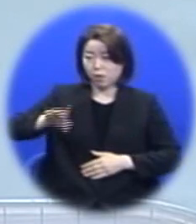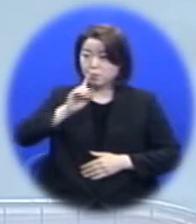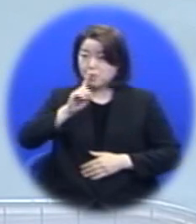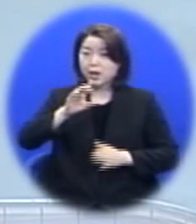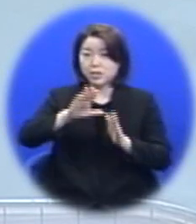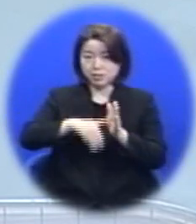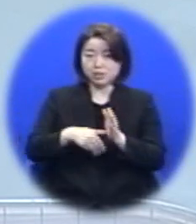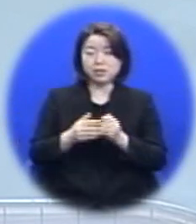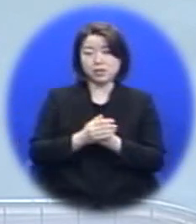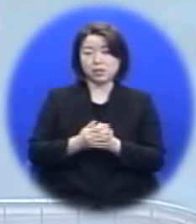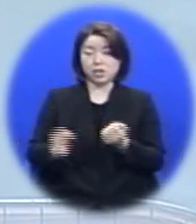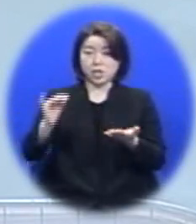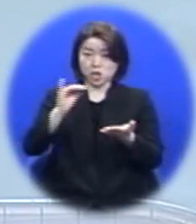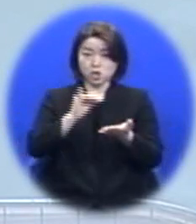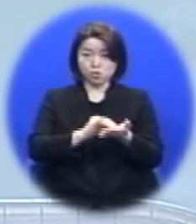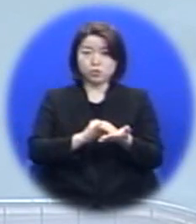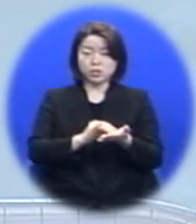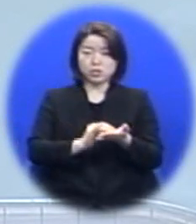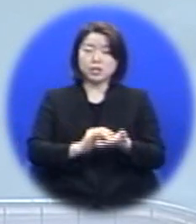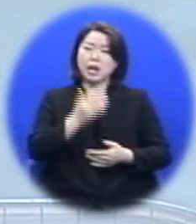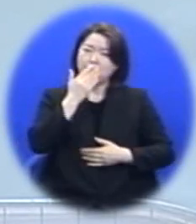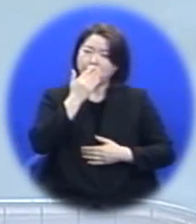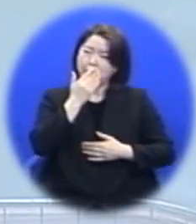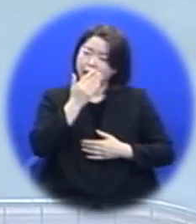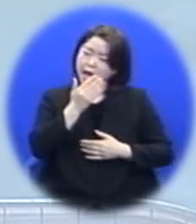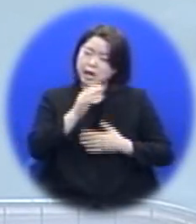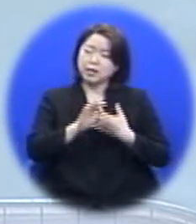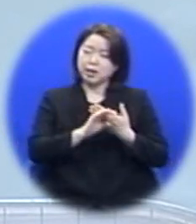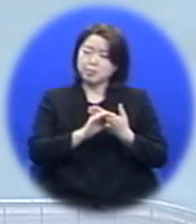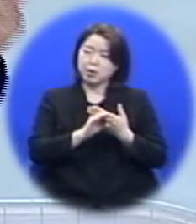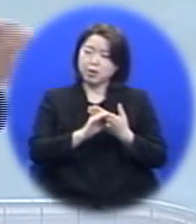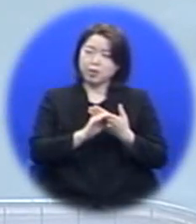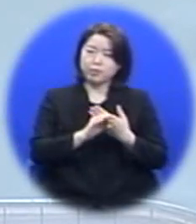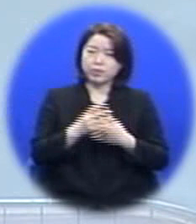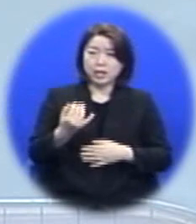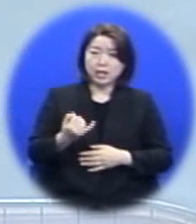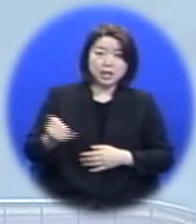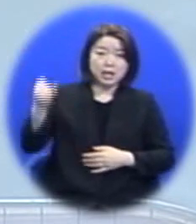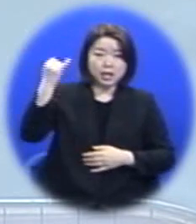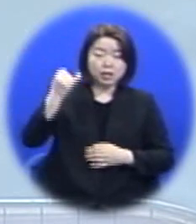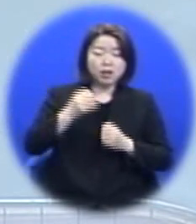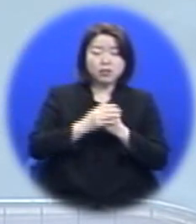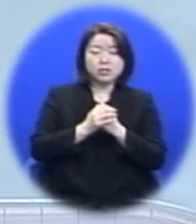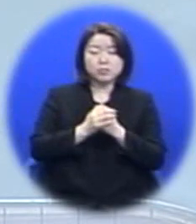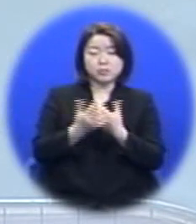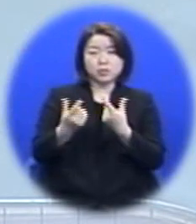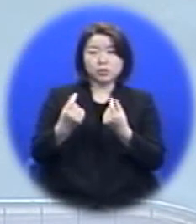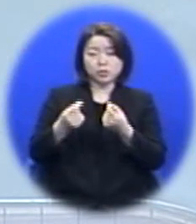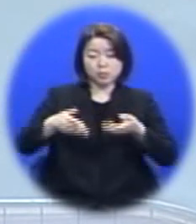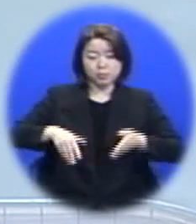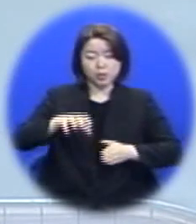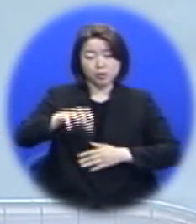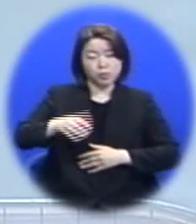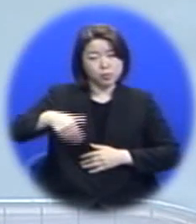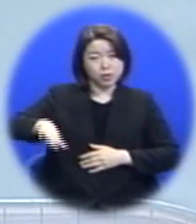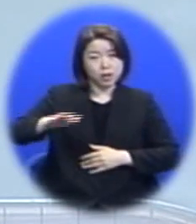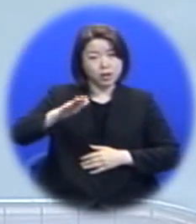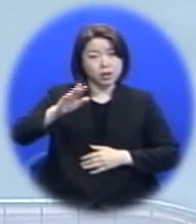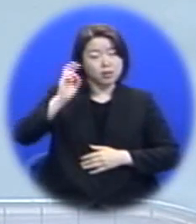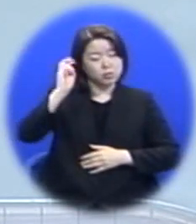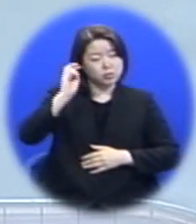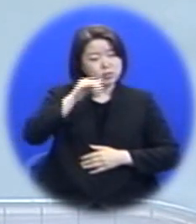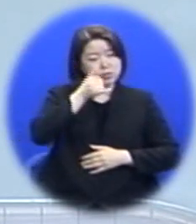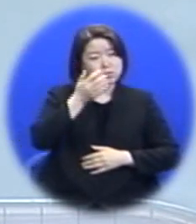어지간하면 뭐 동서처럼 그렇게 고향으로 돌아갈 만한데 한사코 시어머니를